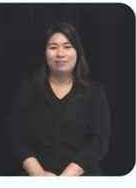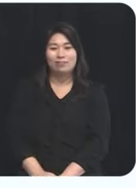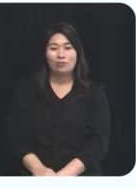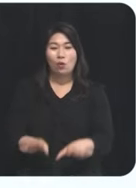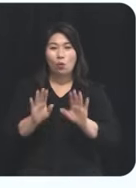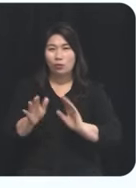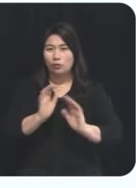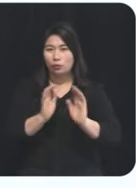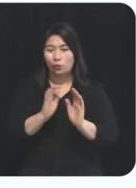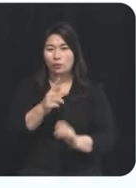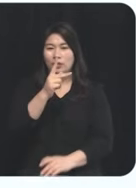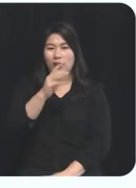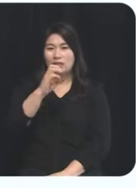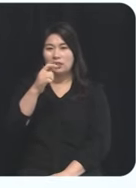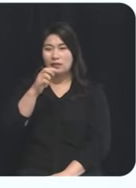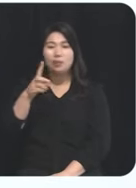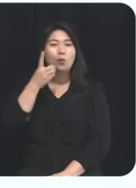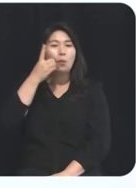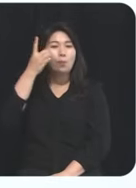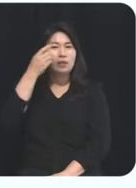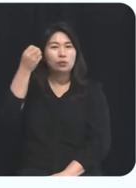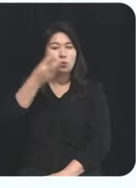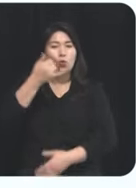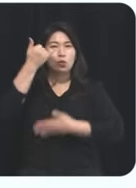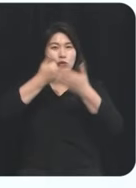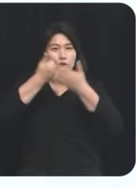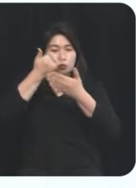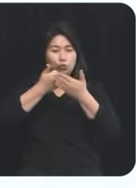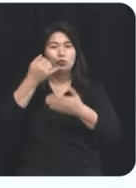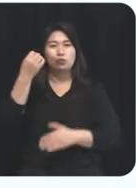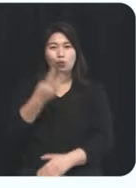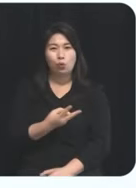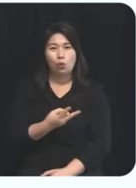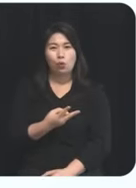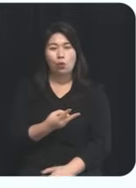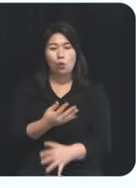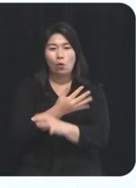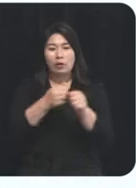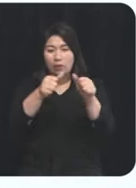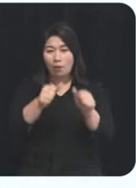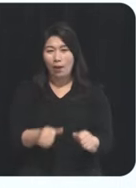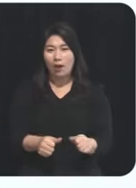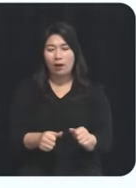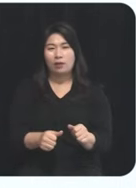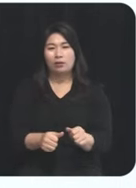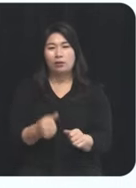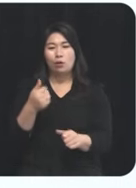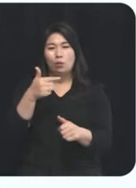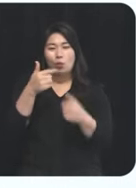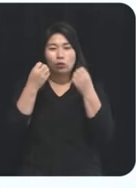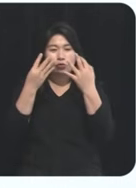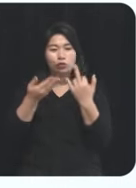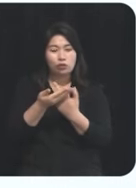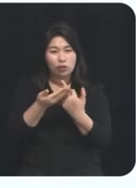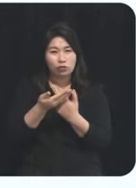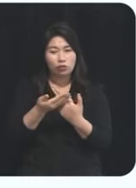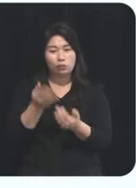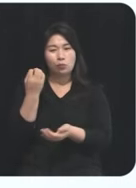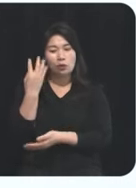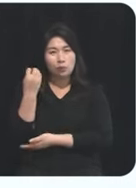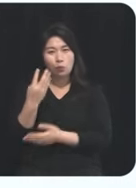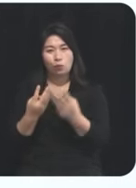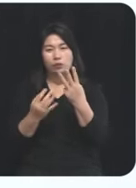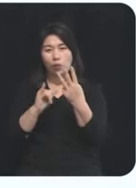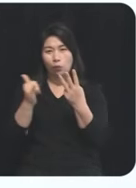오늘 토론회는 KCTV 홈페이지 그리고 유튜브는 물론이고요. 협약을 맺고 있는 뉴제주일보, 한라일보, 헤드라인 제주를